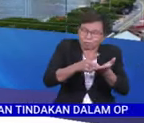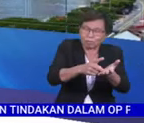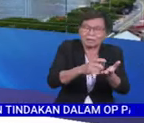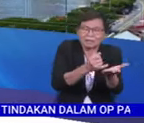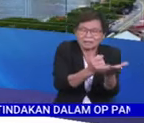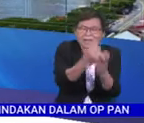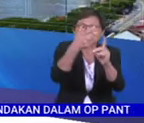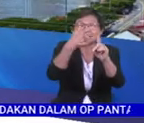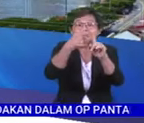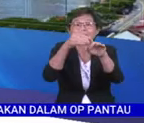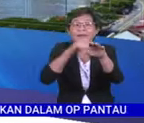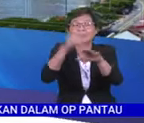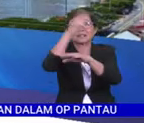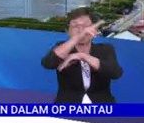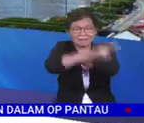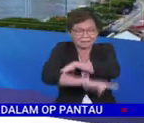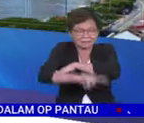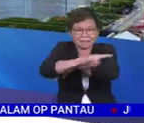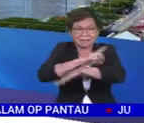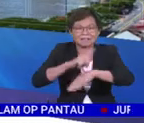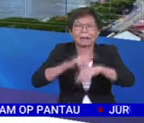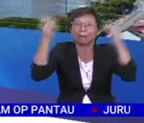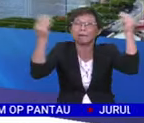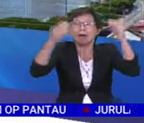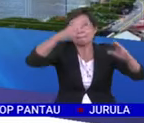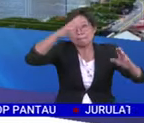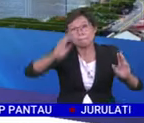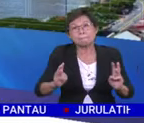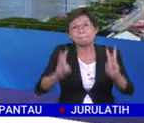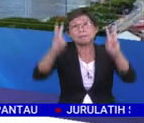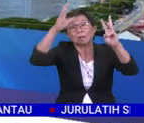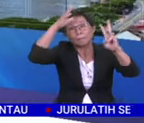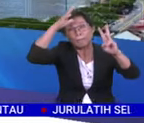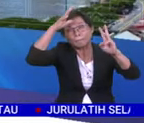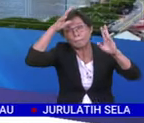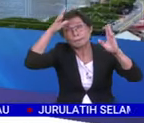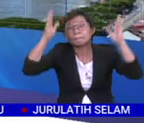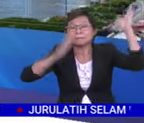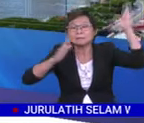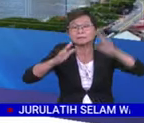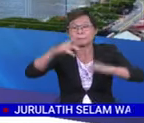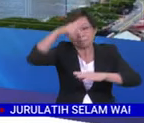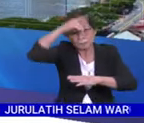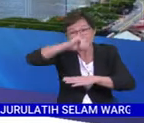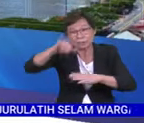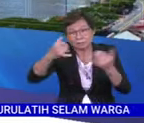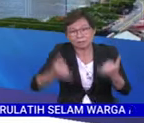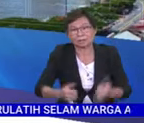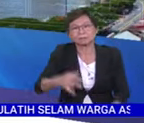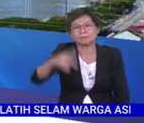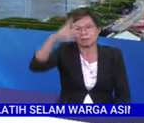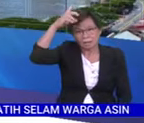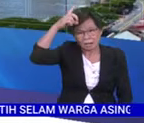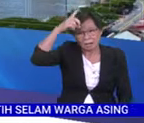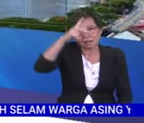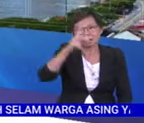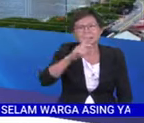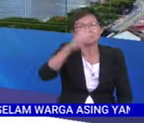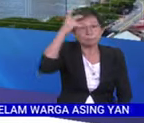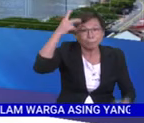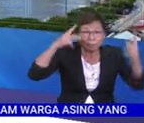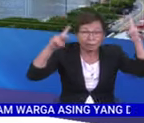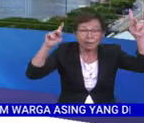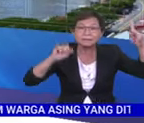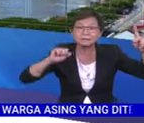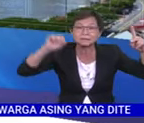kerajaan negeri dalam satu majelis di Wisma Papa Malaysia petrojaya hari ini krimnya Serawak dan tepat tinggi tantria Bang Johari